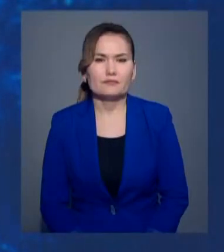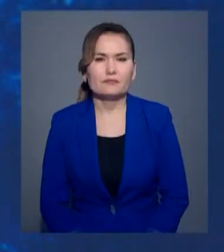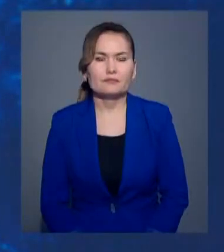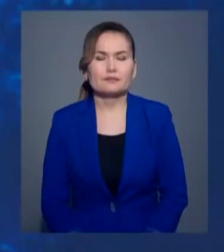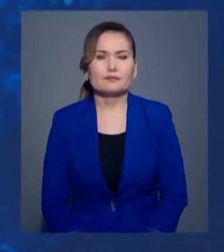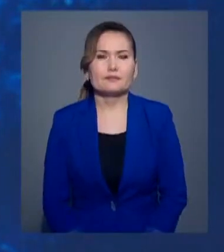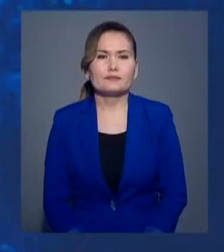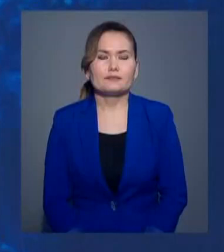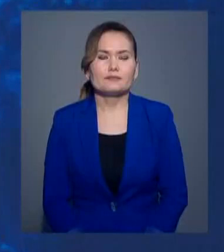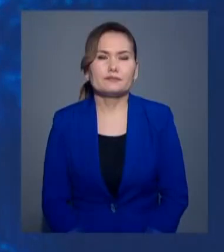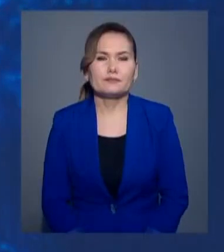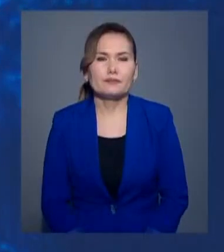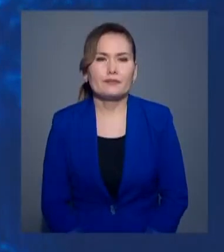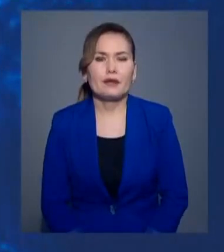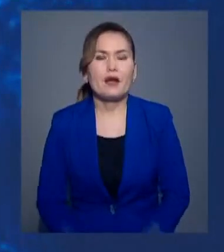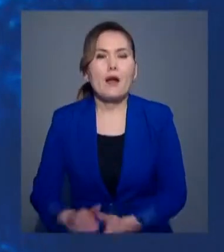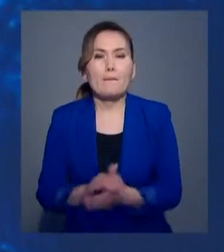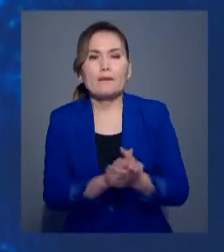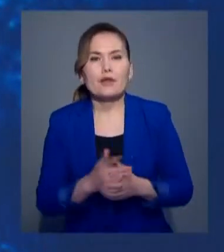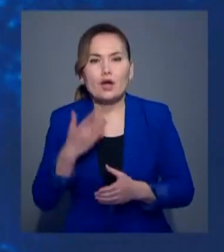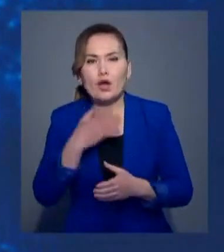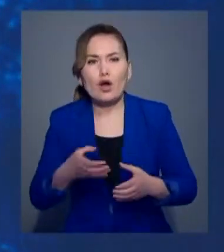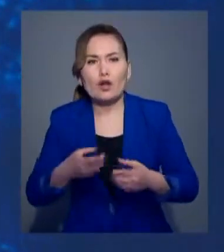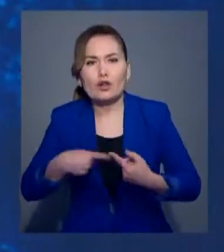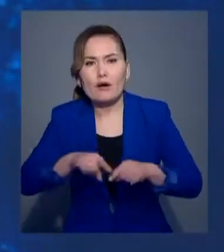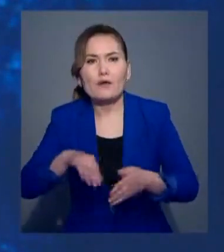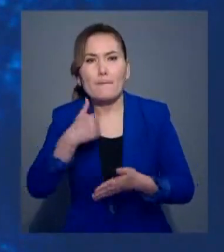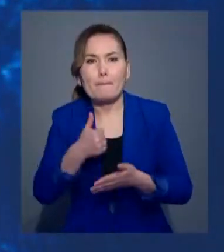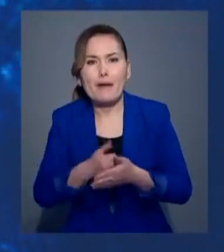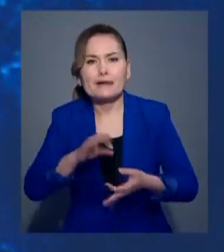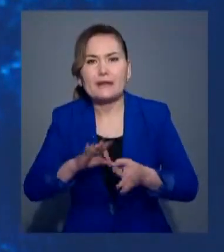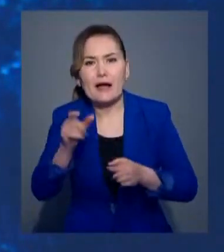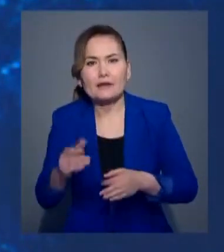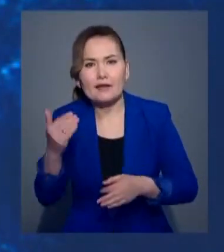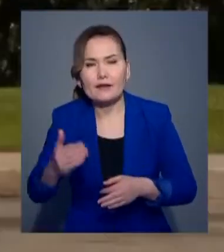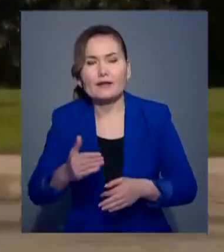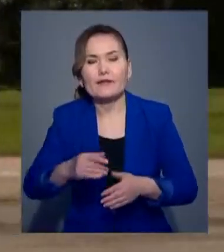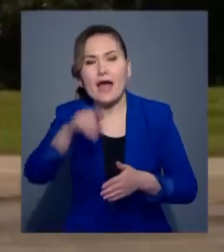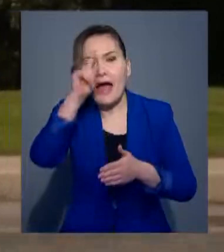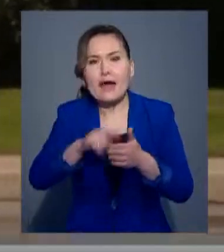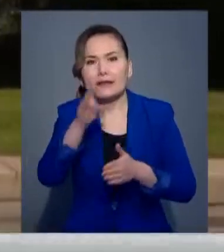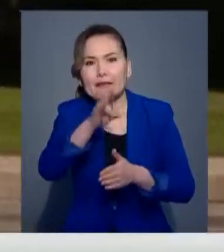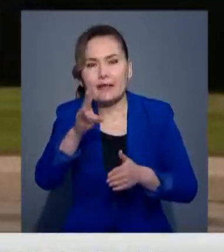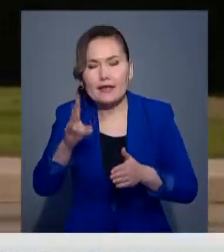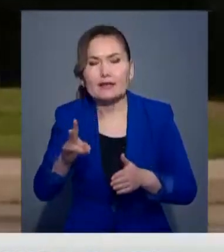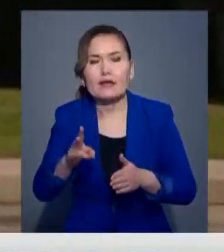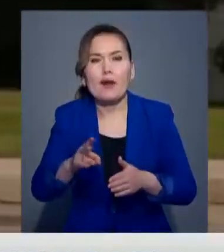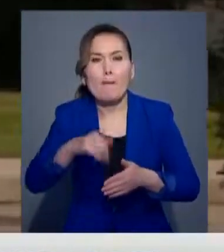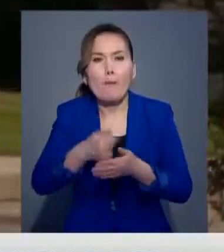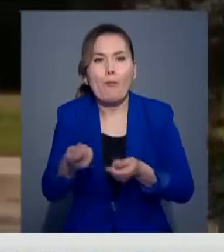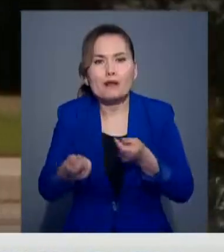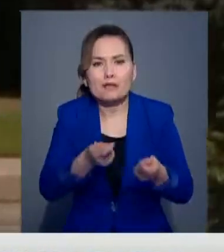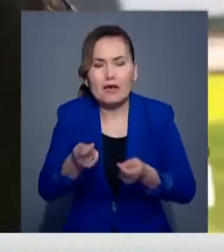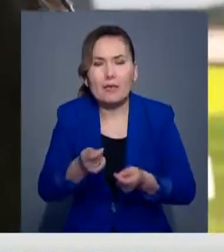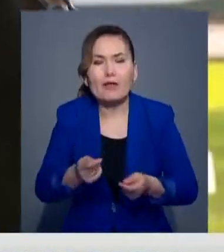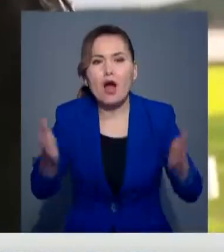Жаңалықтарымызда шетел ақпаратымен жалғастырамыз. Біріккен ұлттар ұйымы бас хатшысы діни басшылар және Пасха, Песах пен алдағы Рамазан айын